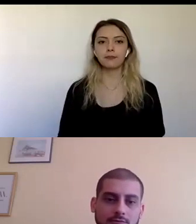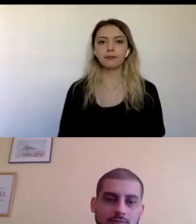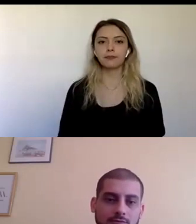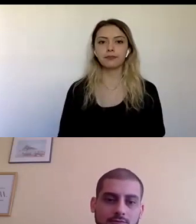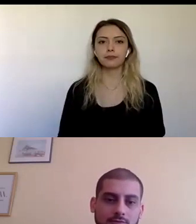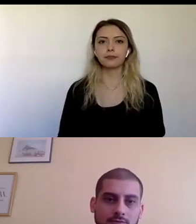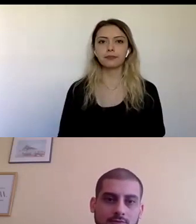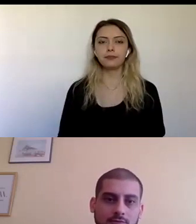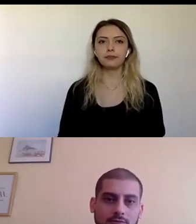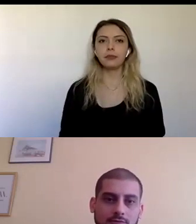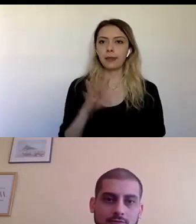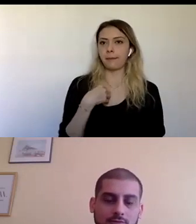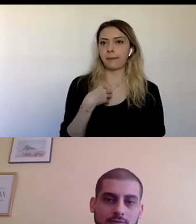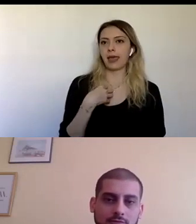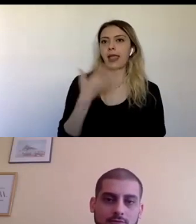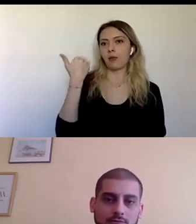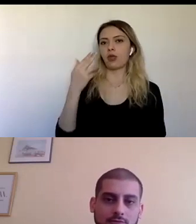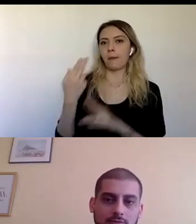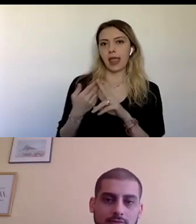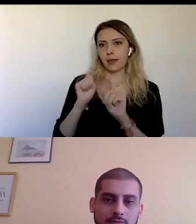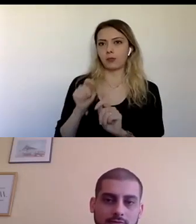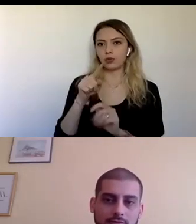çalışmamı göstereyim. Bir tane deneme yapmıştım çünkü.